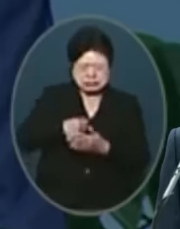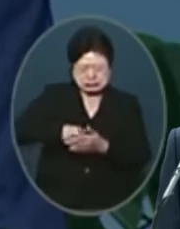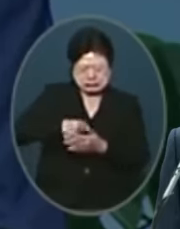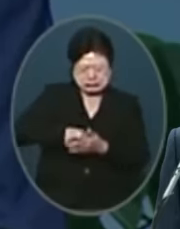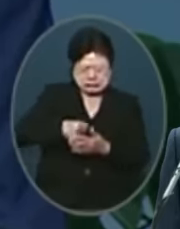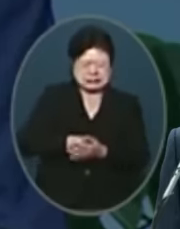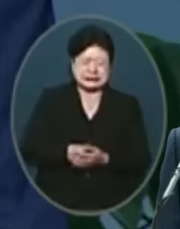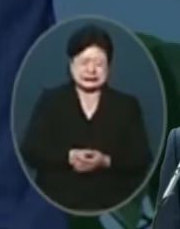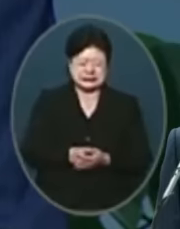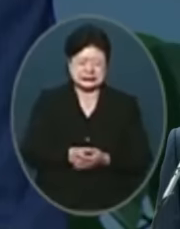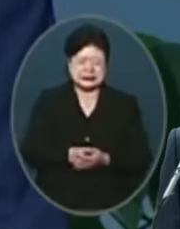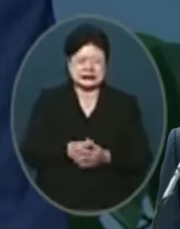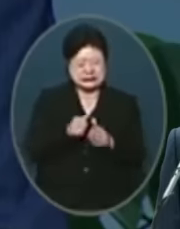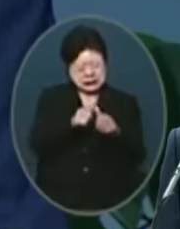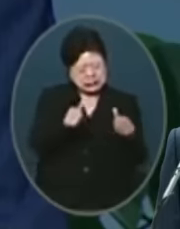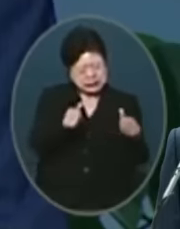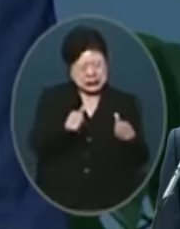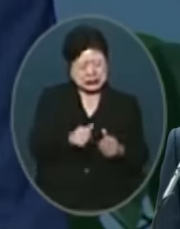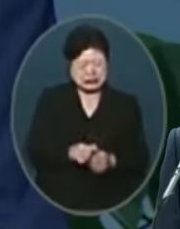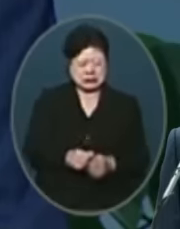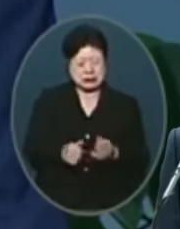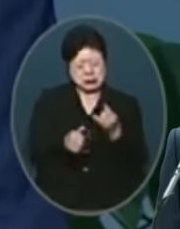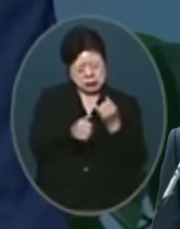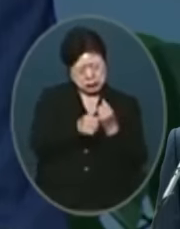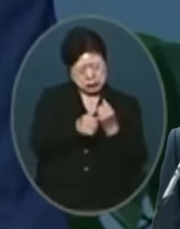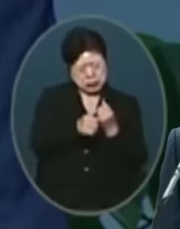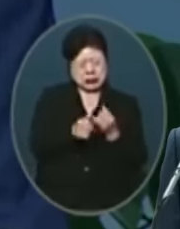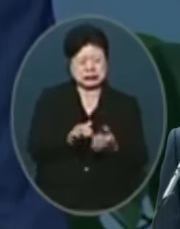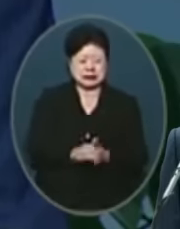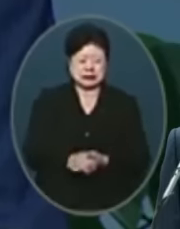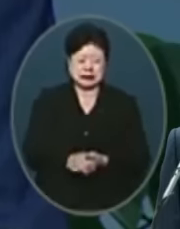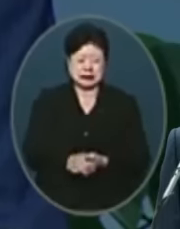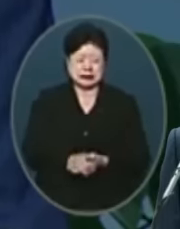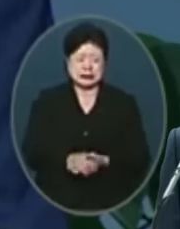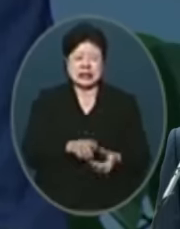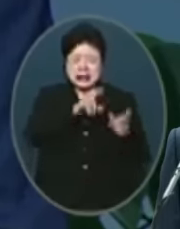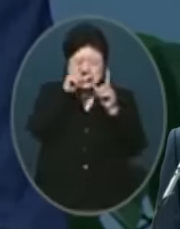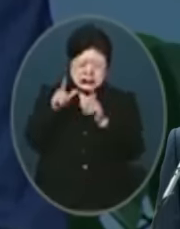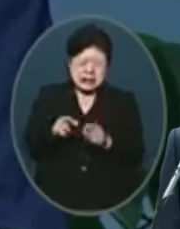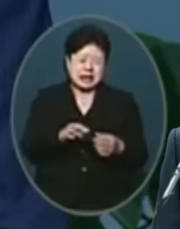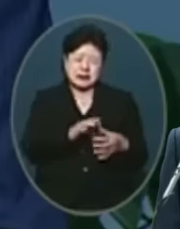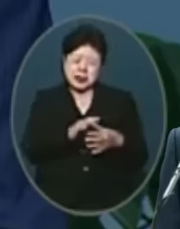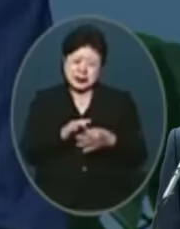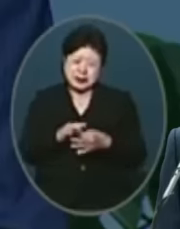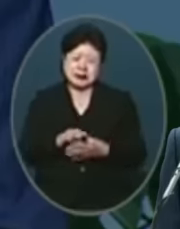말하는 남자하고 결혼해가지고서 살면은